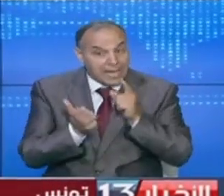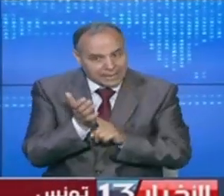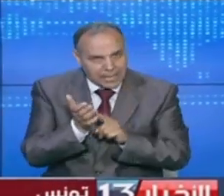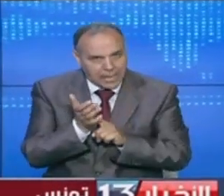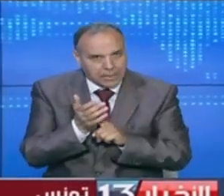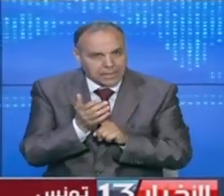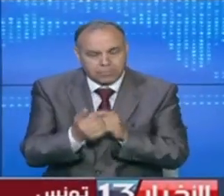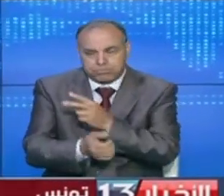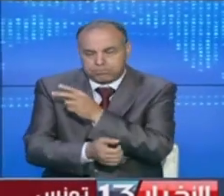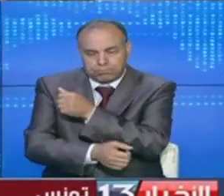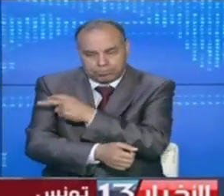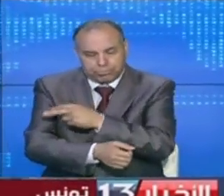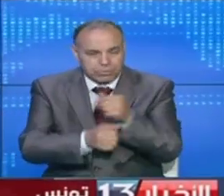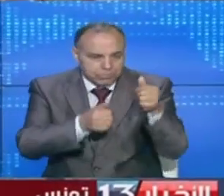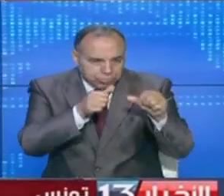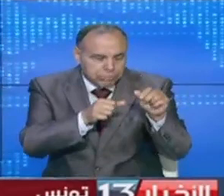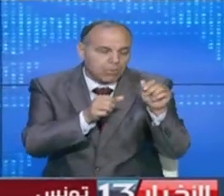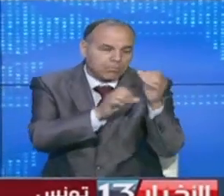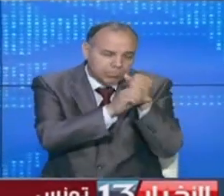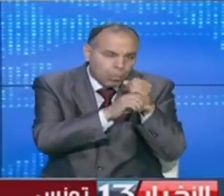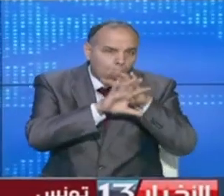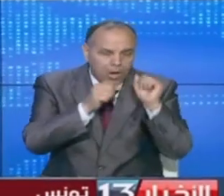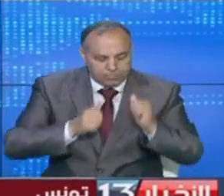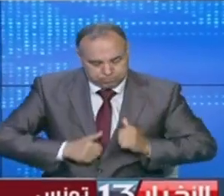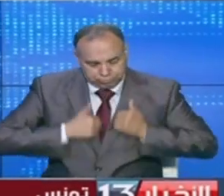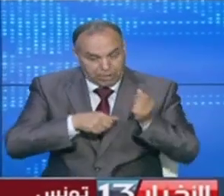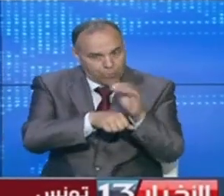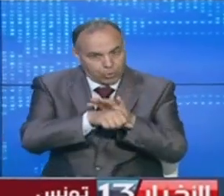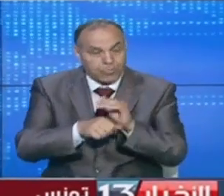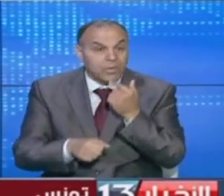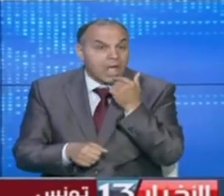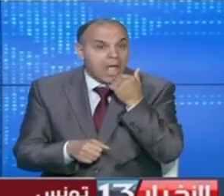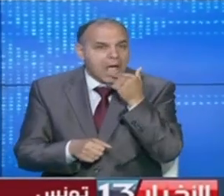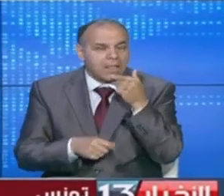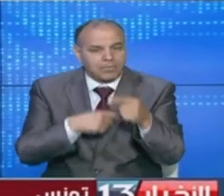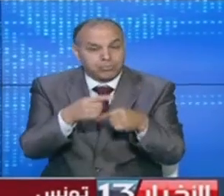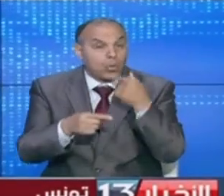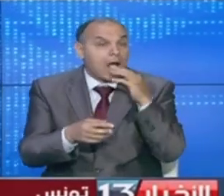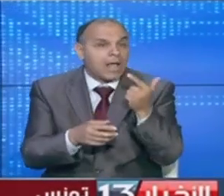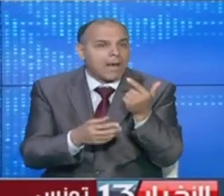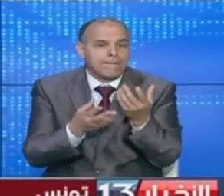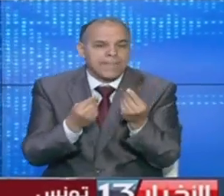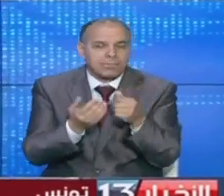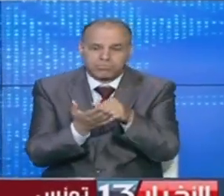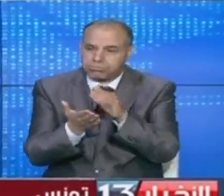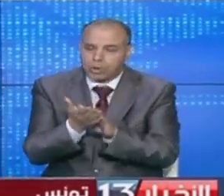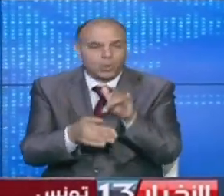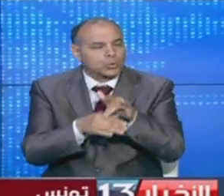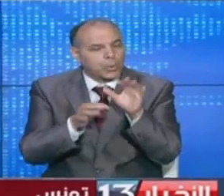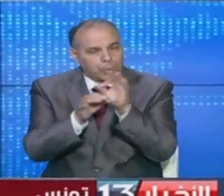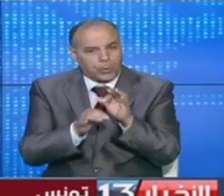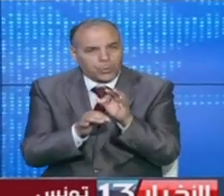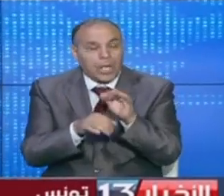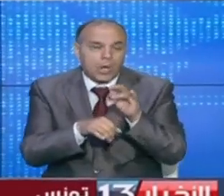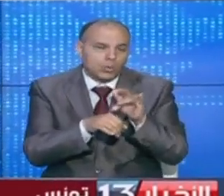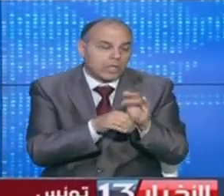مخبريا وطبيا من تعافيهم نهائيا من هذا الفيروس ويتزامن ذلك مع عدم تسجيل الجهه لاي